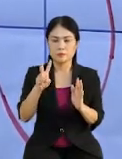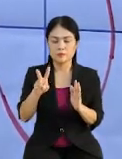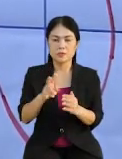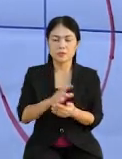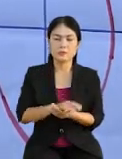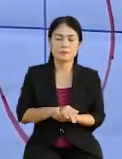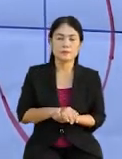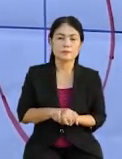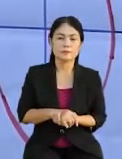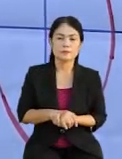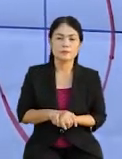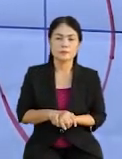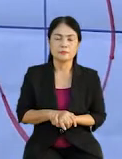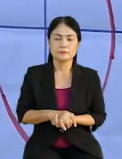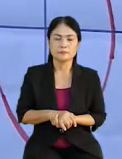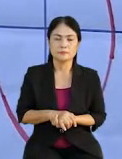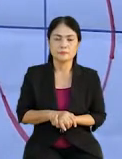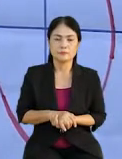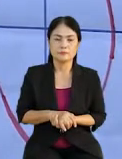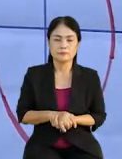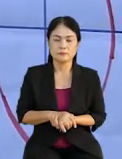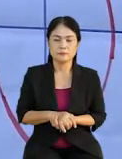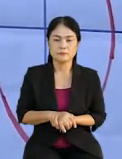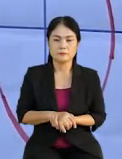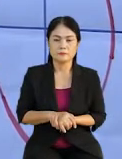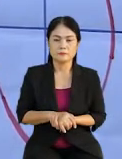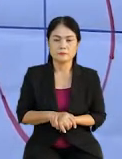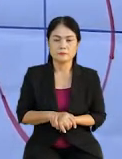bà tỏ muối pi